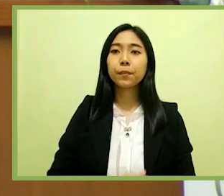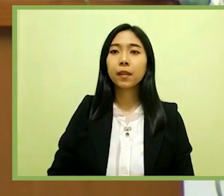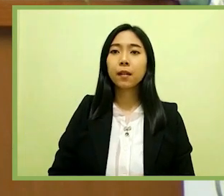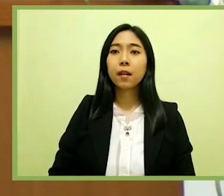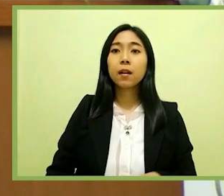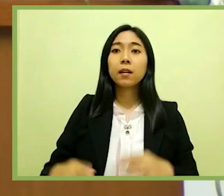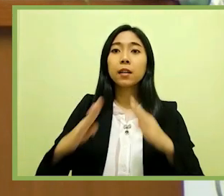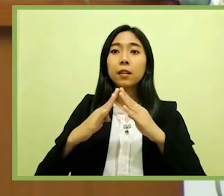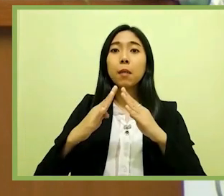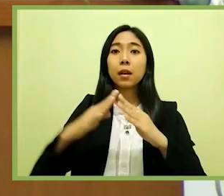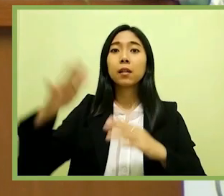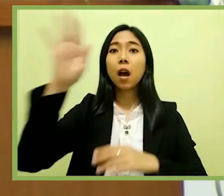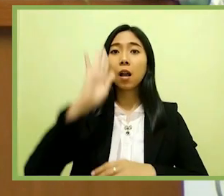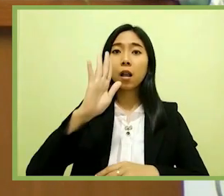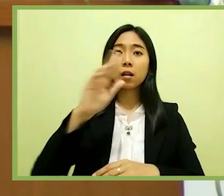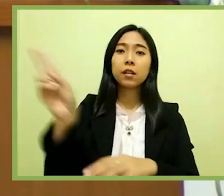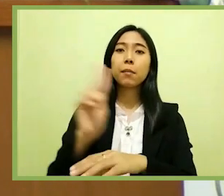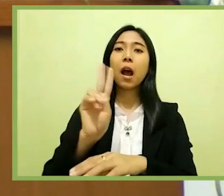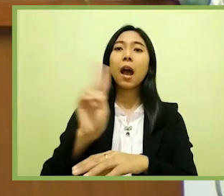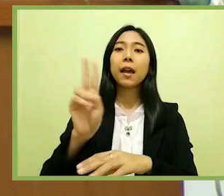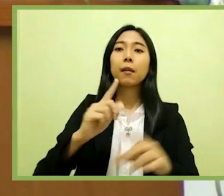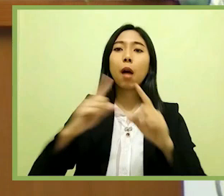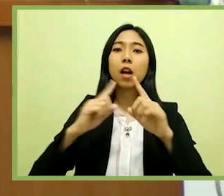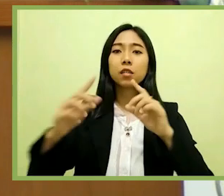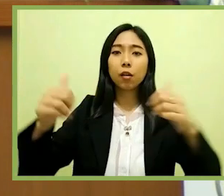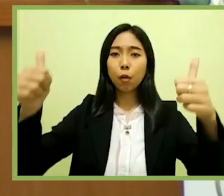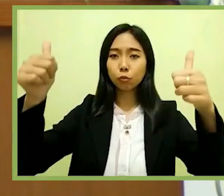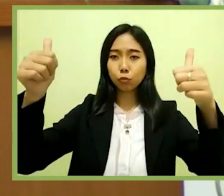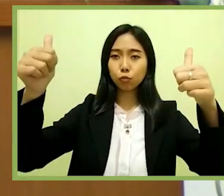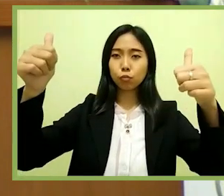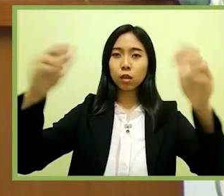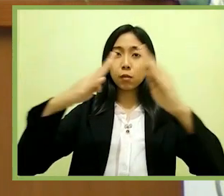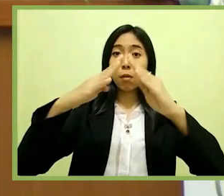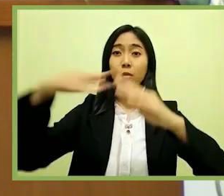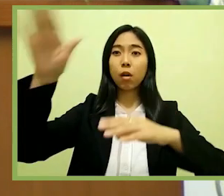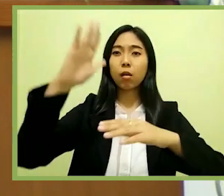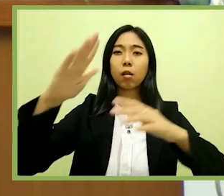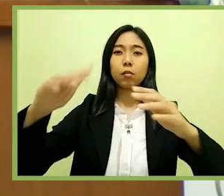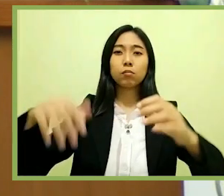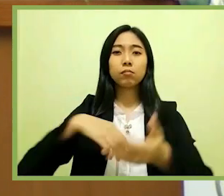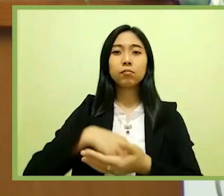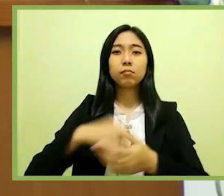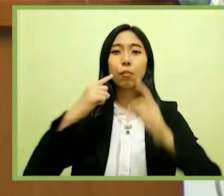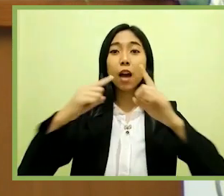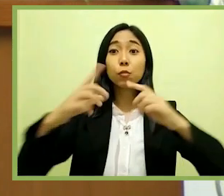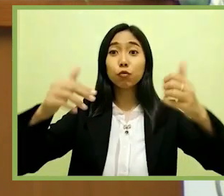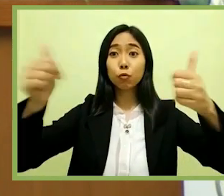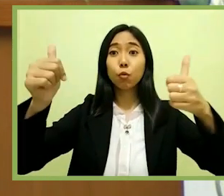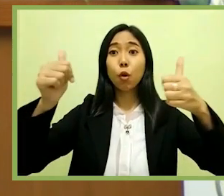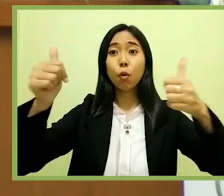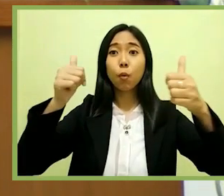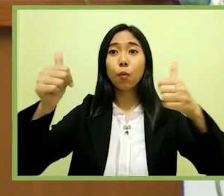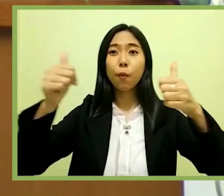adalah bahasa tinggi, bahasa resmi, bahasa Ibrani yang juga disebut sebagai